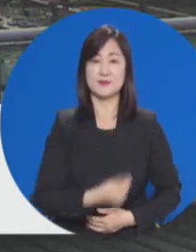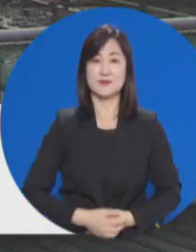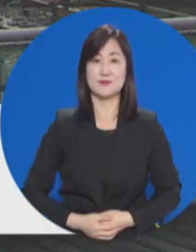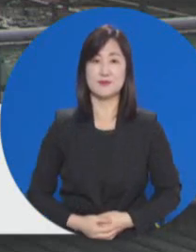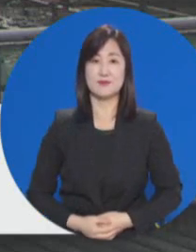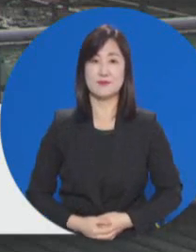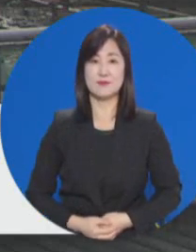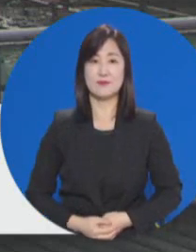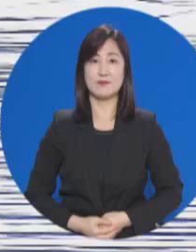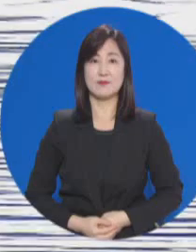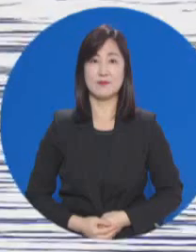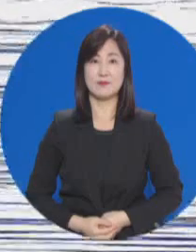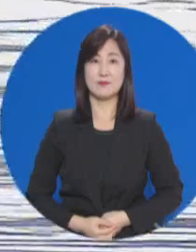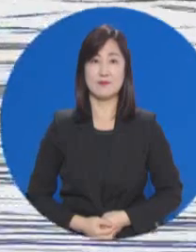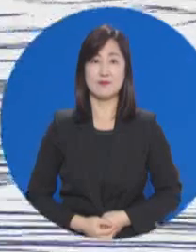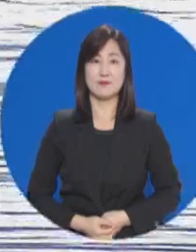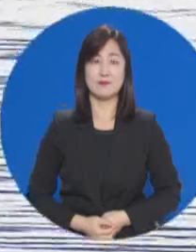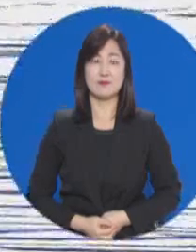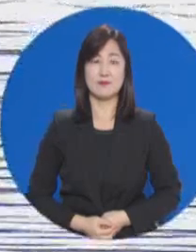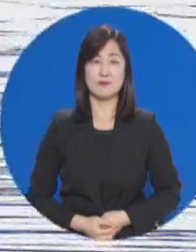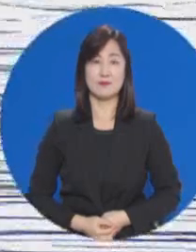취재했습니다.